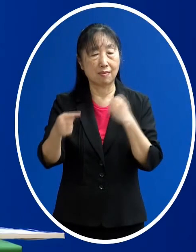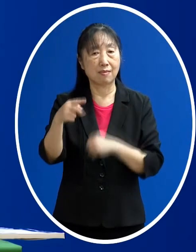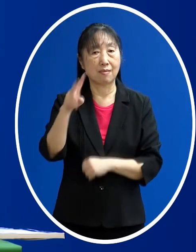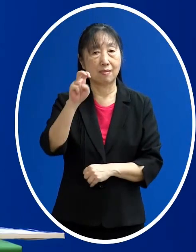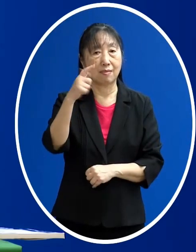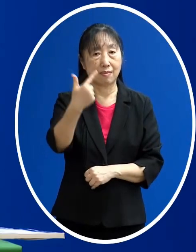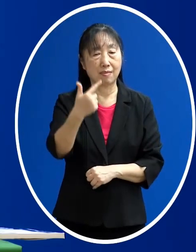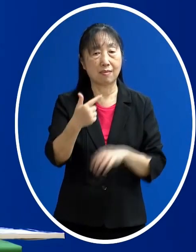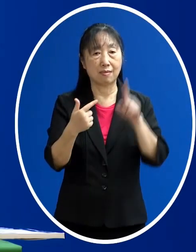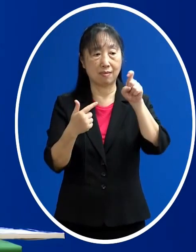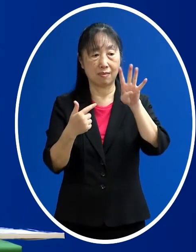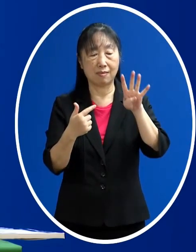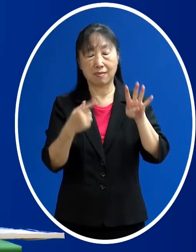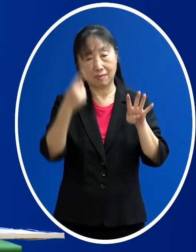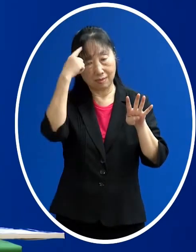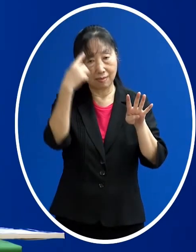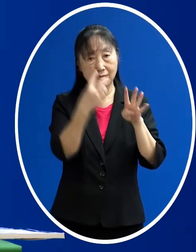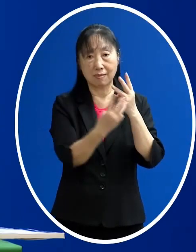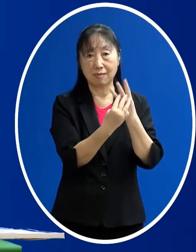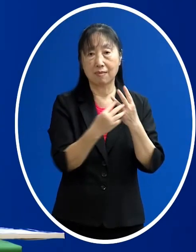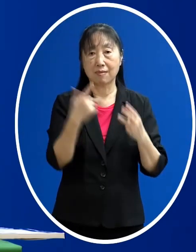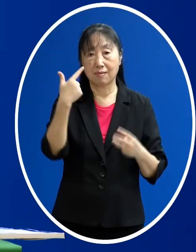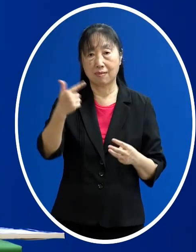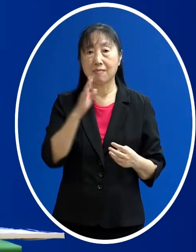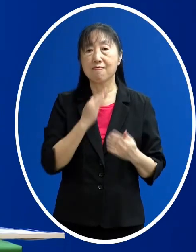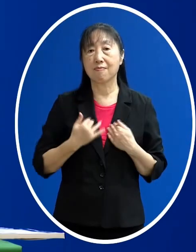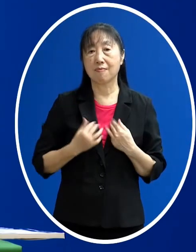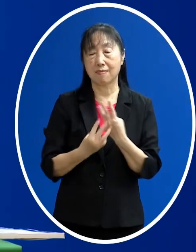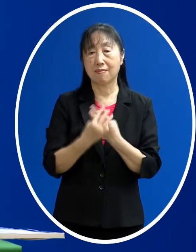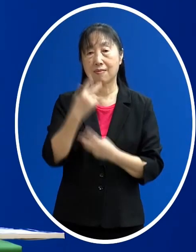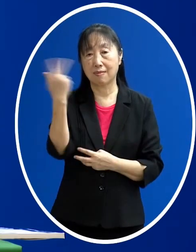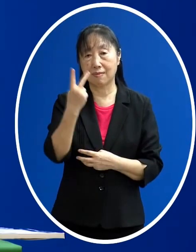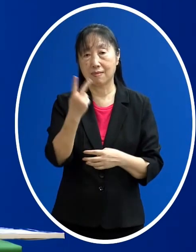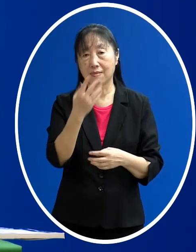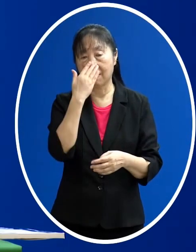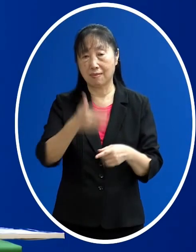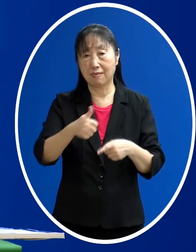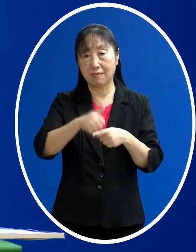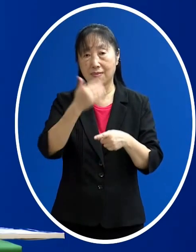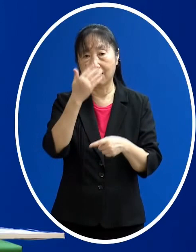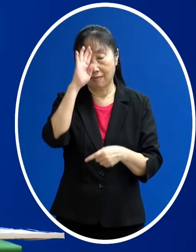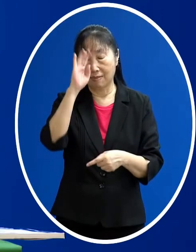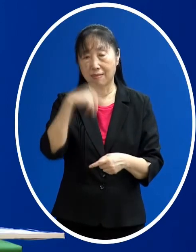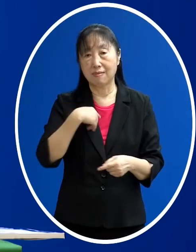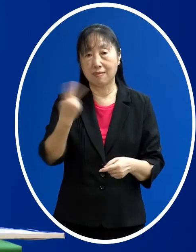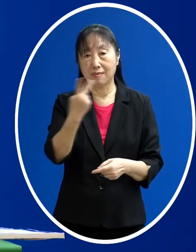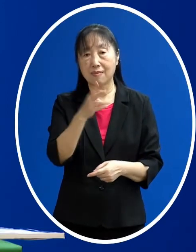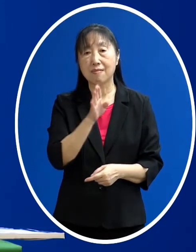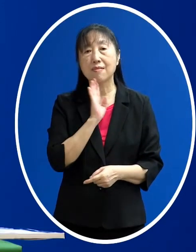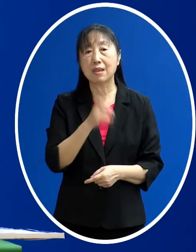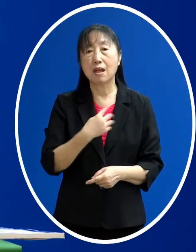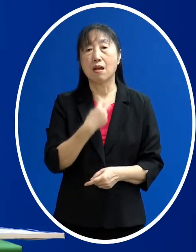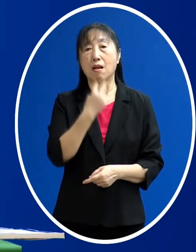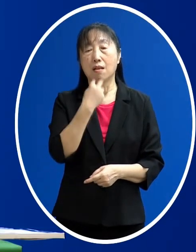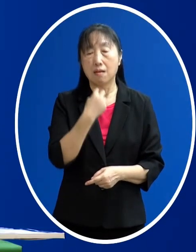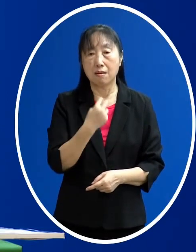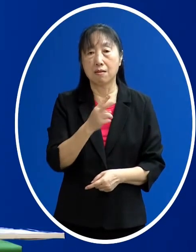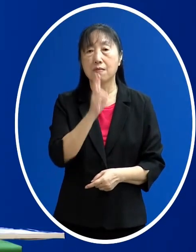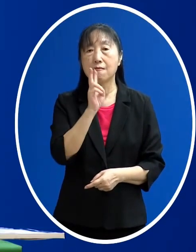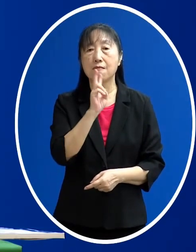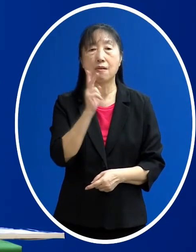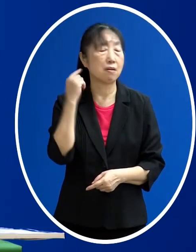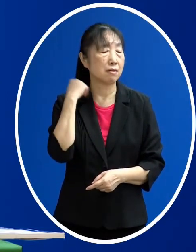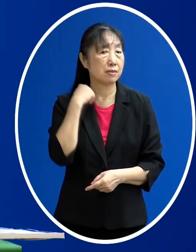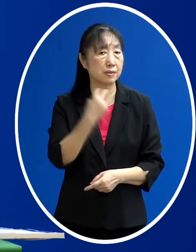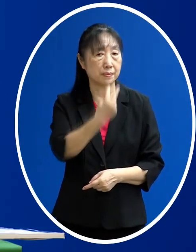中14例是脑炎，6例是肺炎，2例是败血症，那2例的哮吼，就是今年有新增的这一位，那2例哮吼